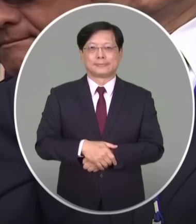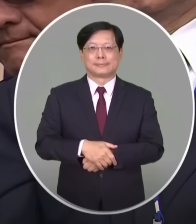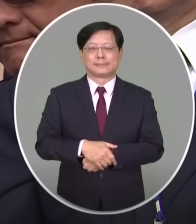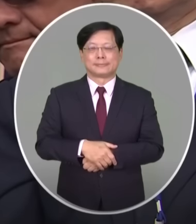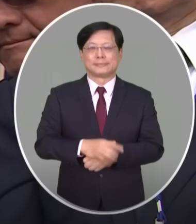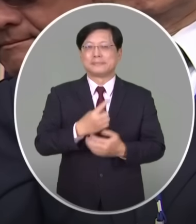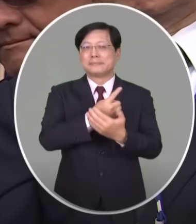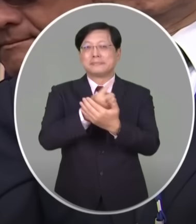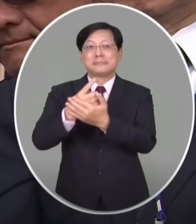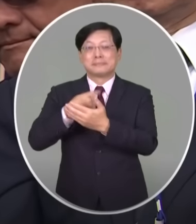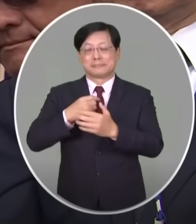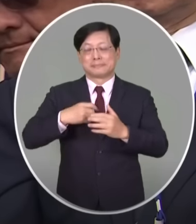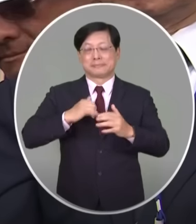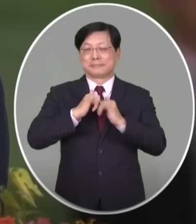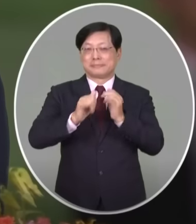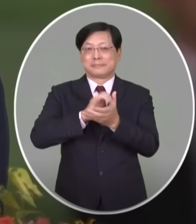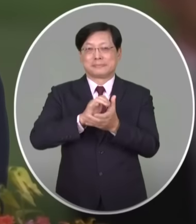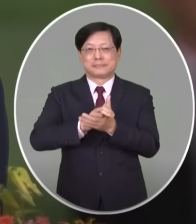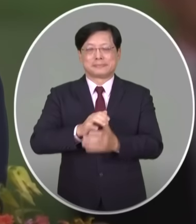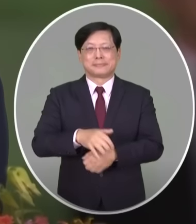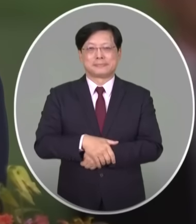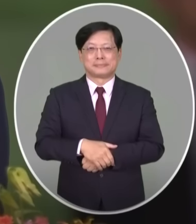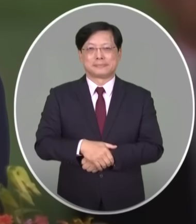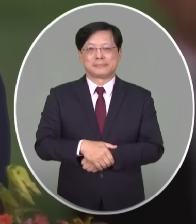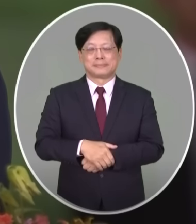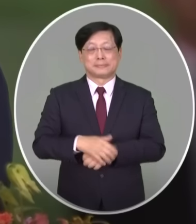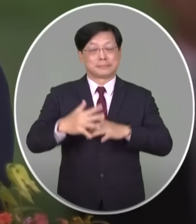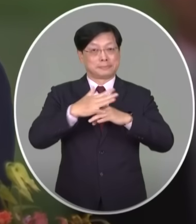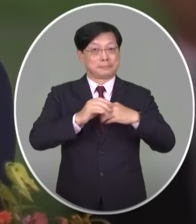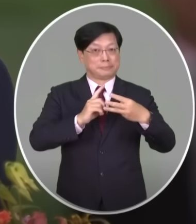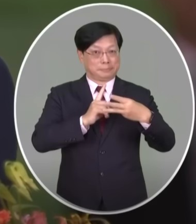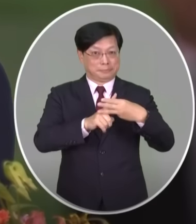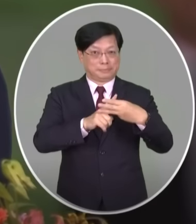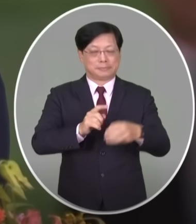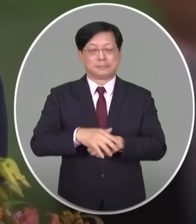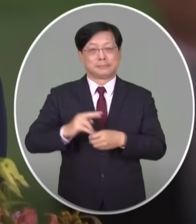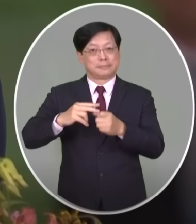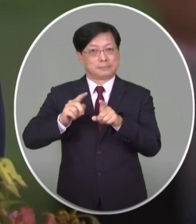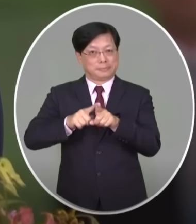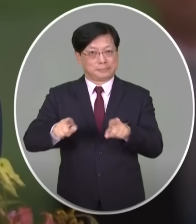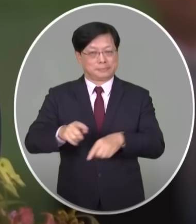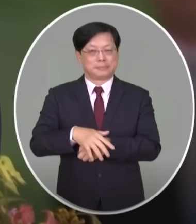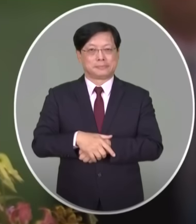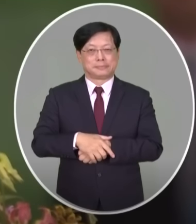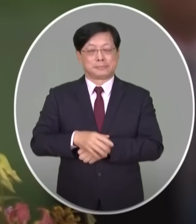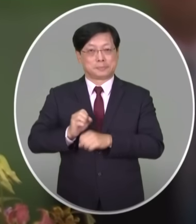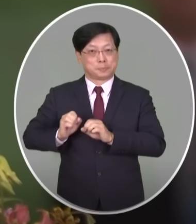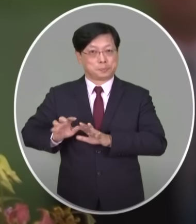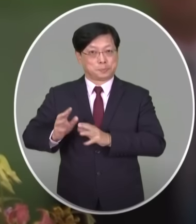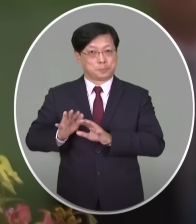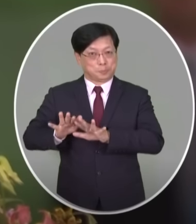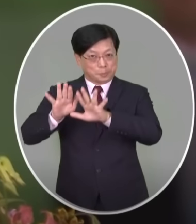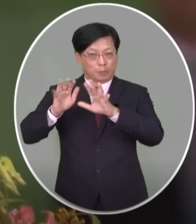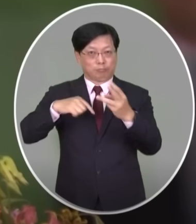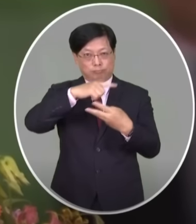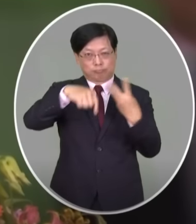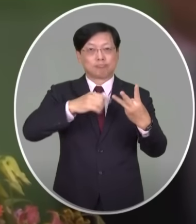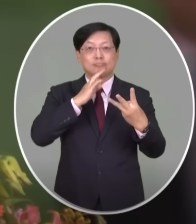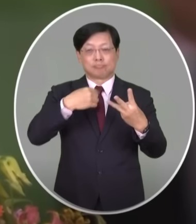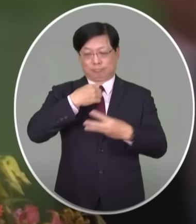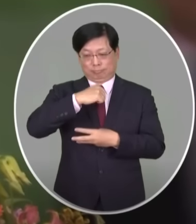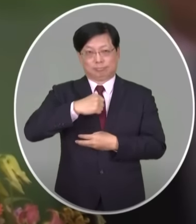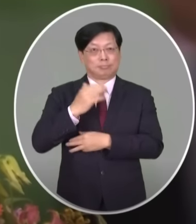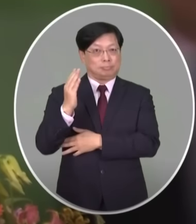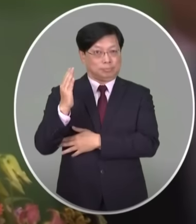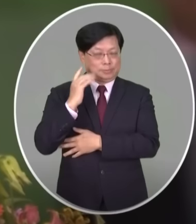各位国人同胞，民主、和平、繁荣是台湾的国